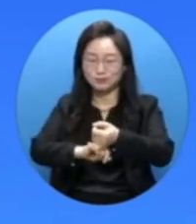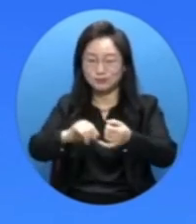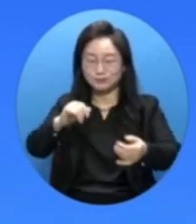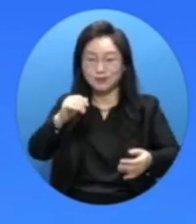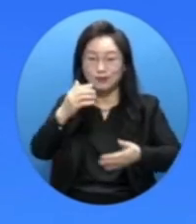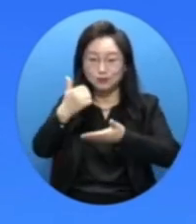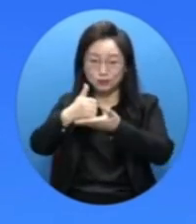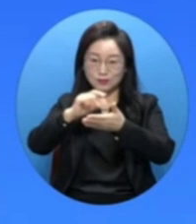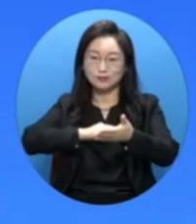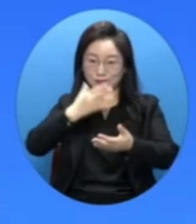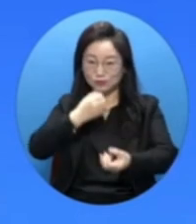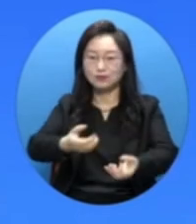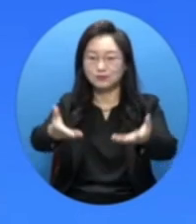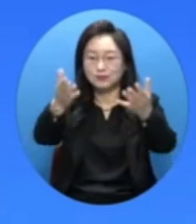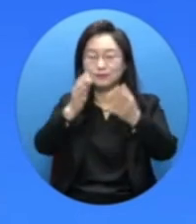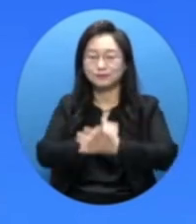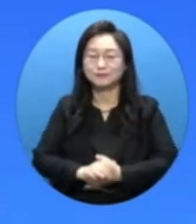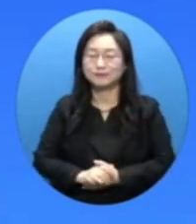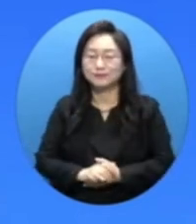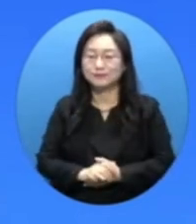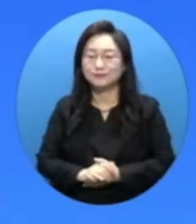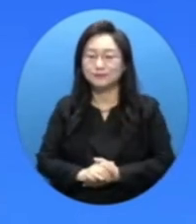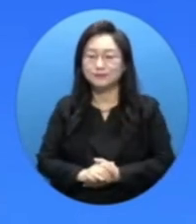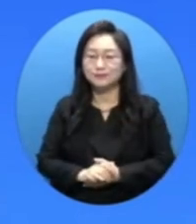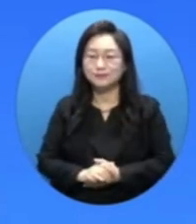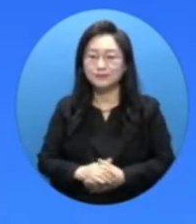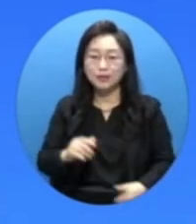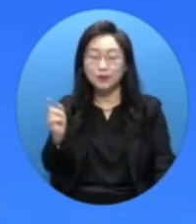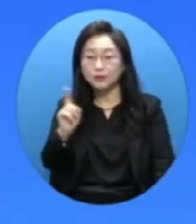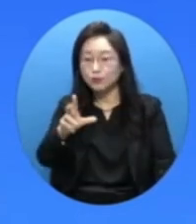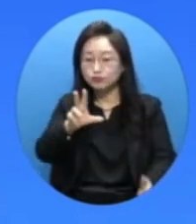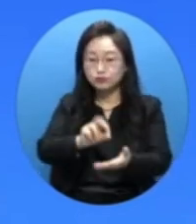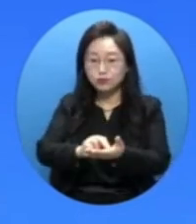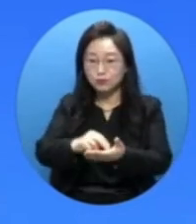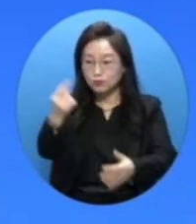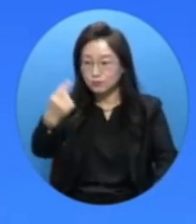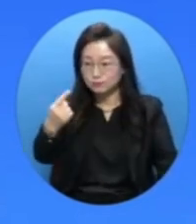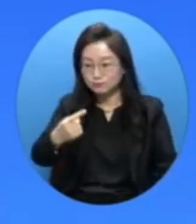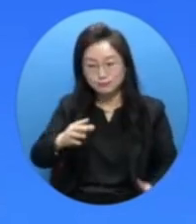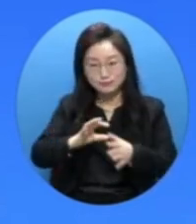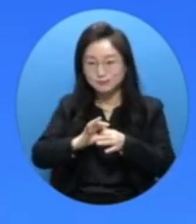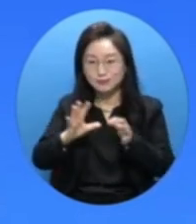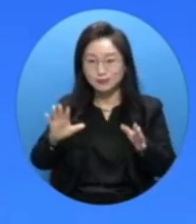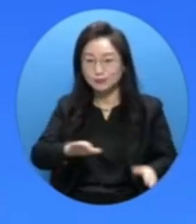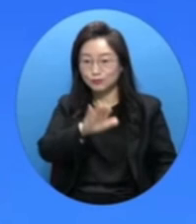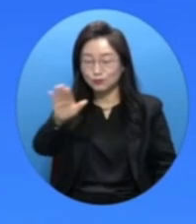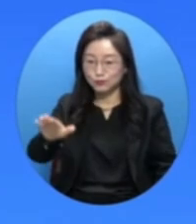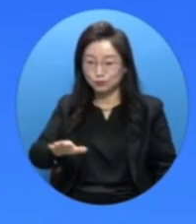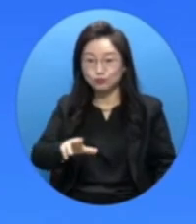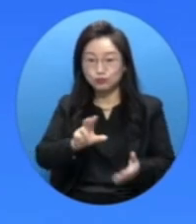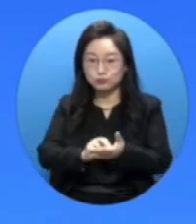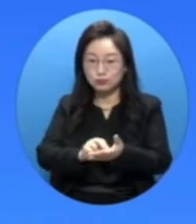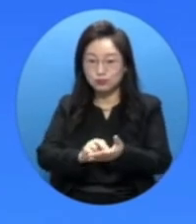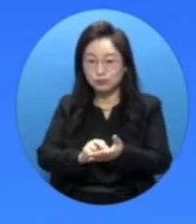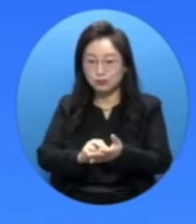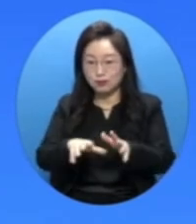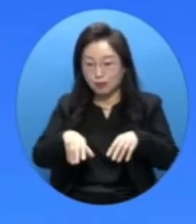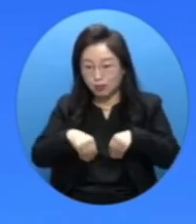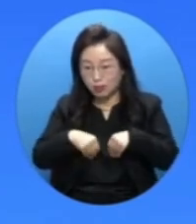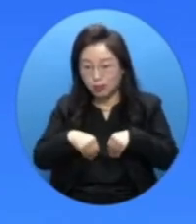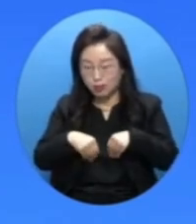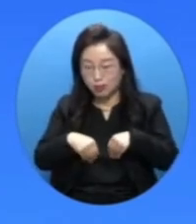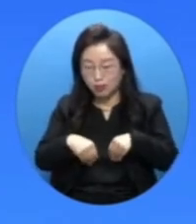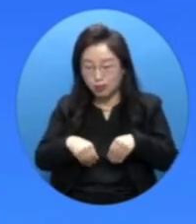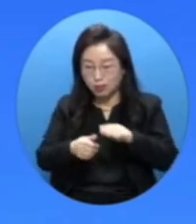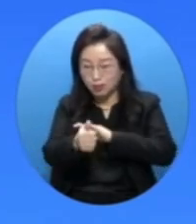되시기를 주님의 이름으로 축원합니다 어떤 문제 앞에서도 우리가 의소심하고 낙심하고 무너지면